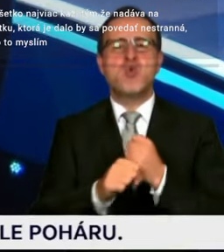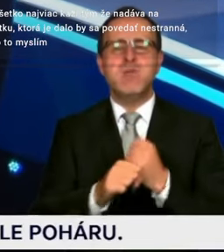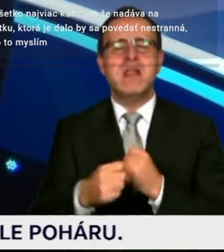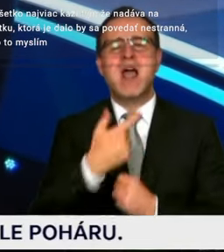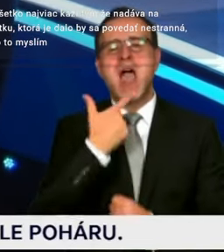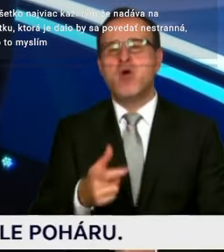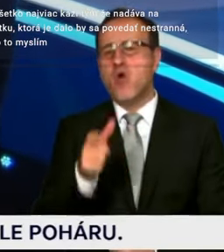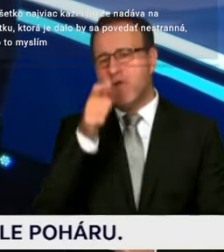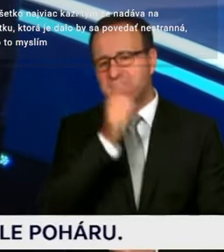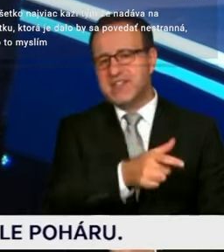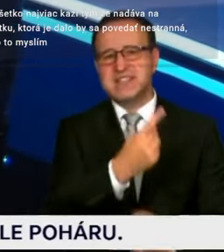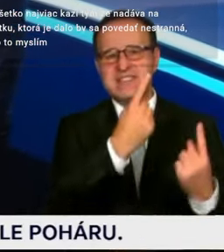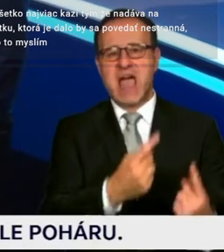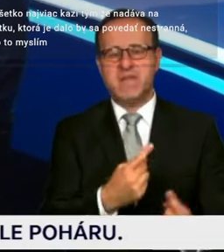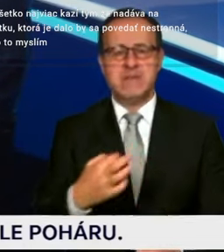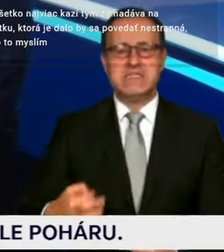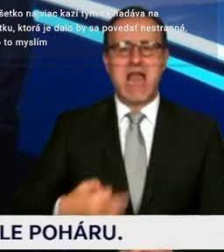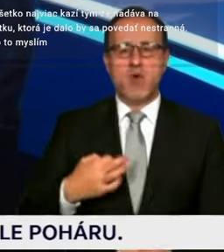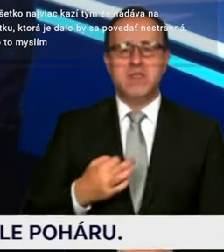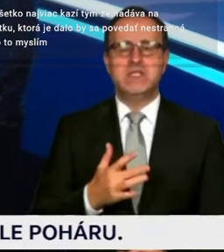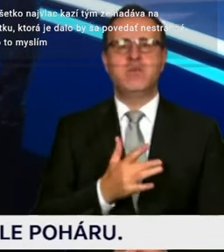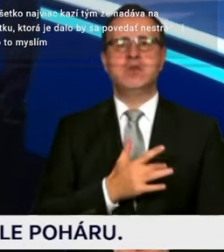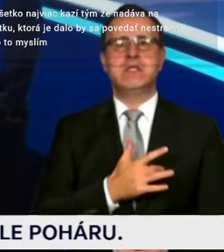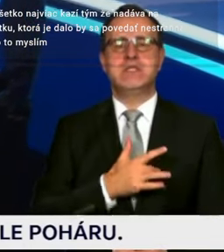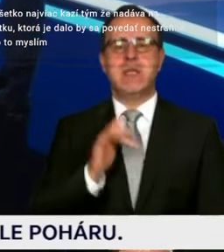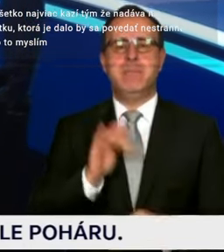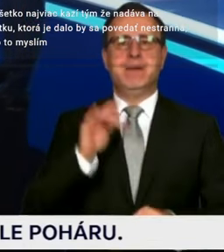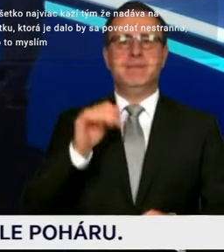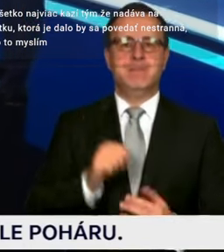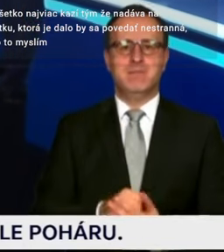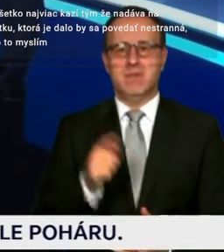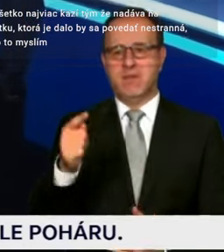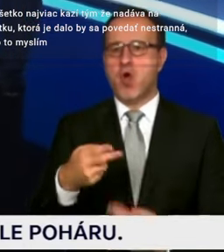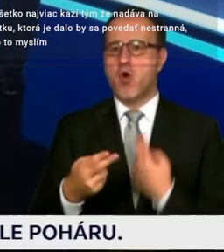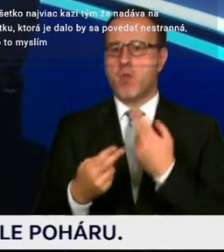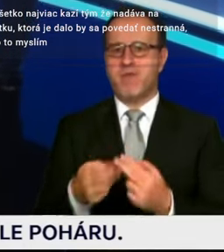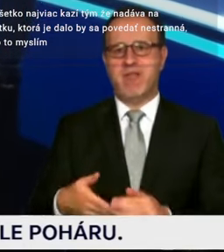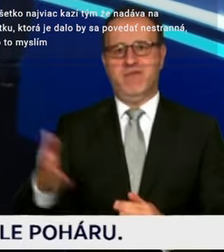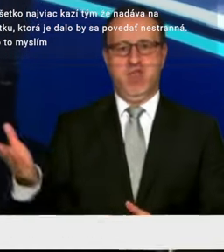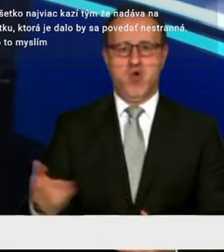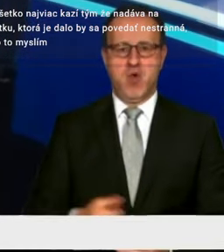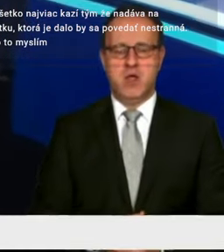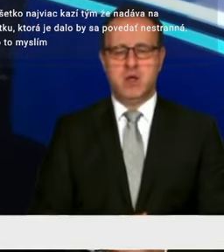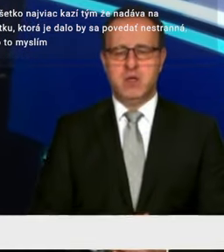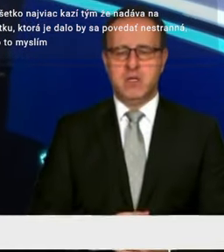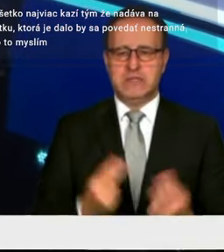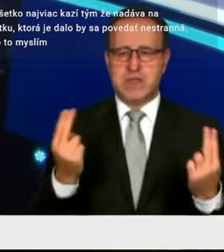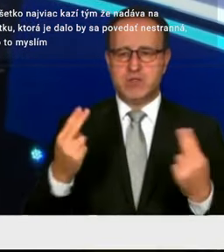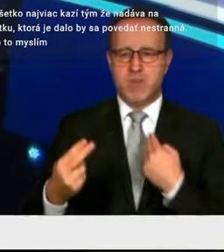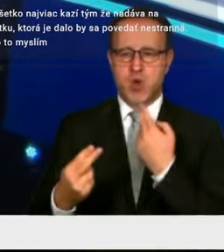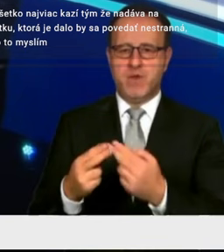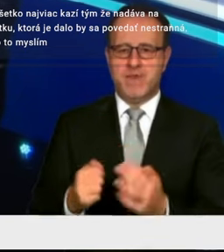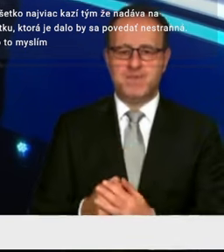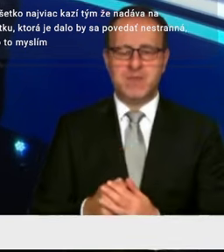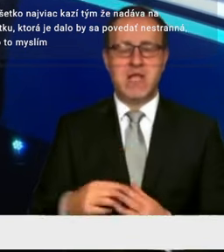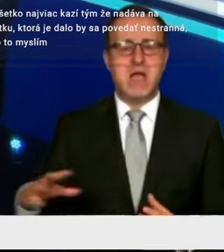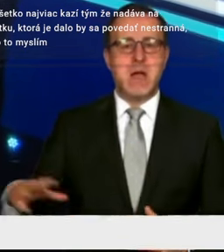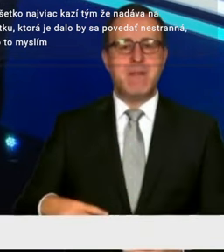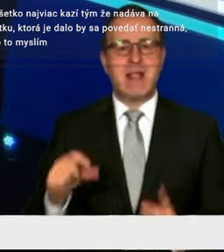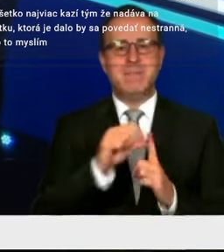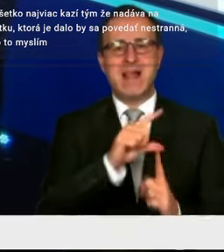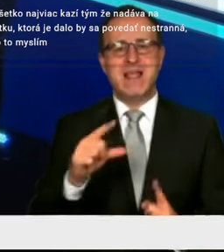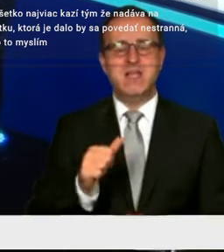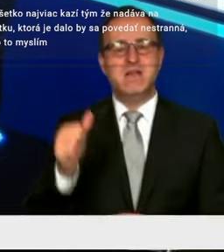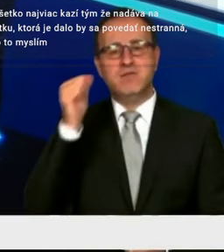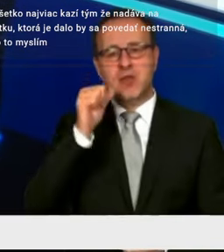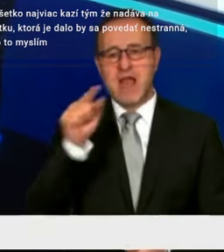odchádzali z vlády Keď už vám to zdravotníctvo tak LE na srdci lebo ste sa aj tomu vyhli odpoviem Samozrejme že odpoviem pán Pini Ale včera na vašej tlačovej konferencii ste povedali